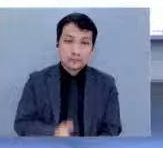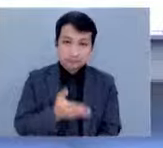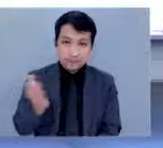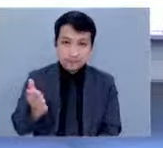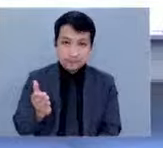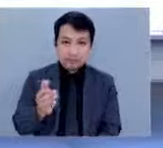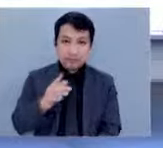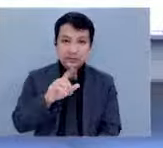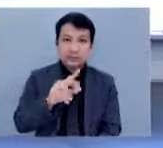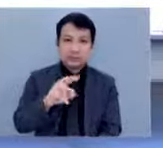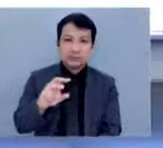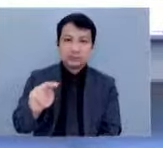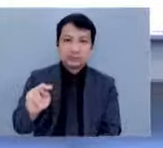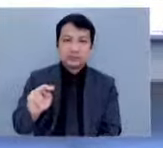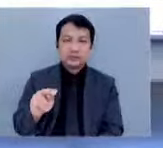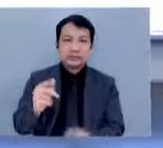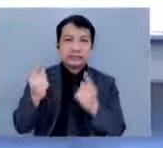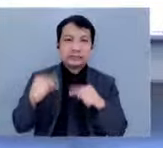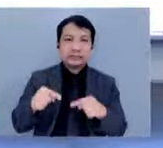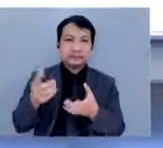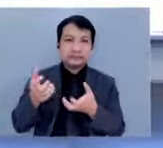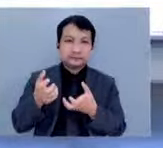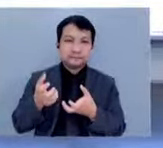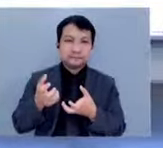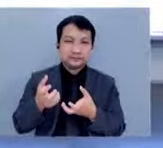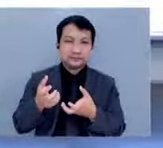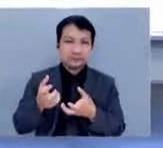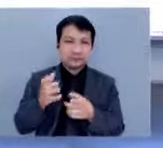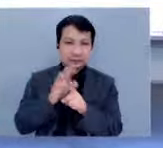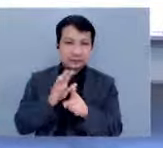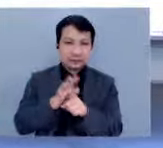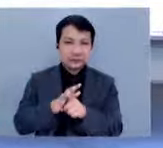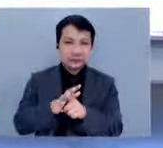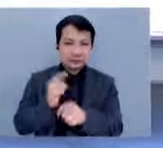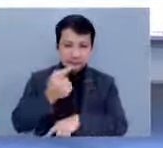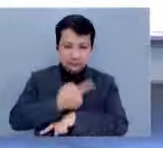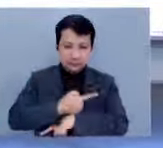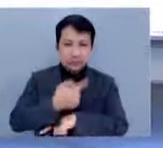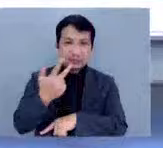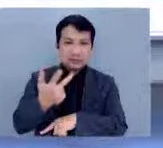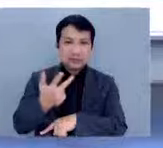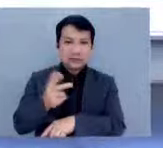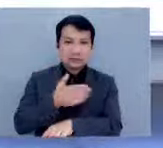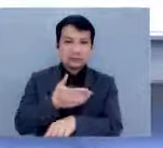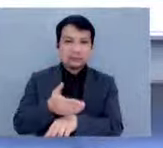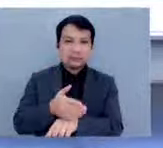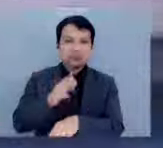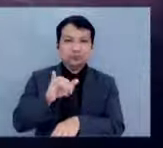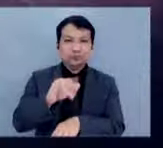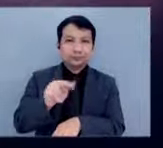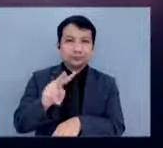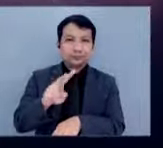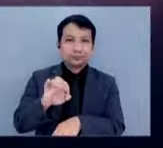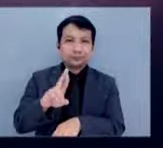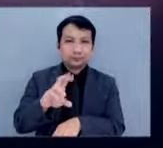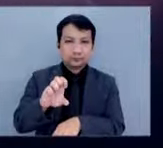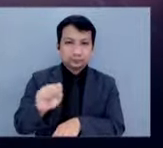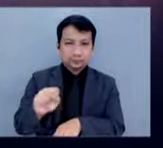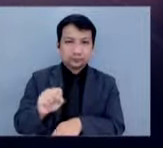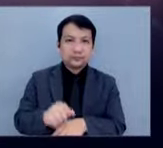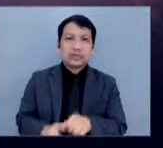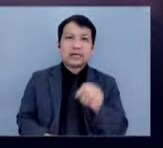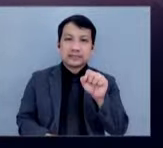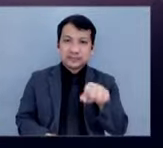Salamin-salamin, natupad ang hiling ng Bloom fans. Magkaka-day 3 na nga ang concert na Biniverse. Yes, Bloom